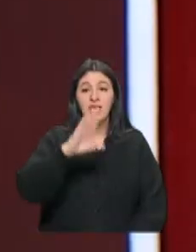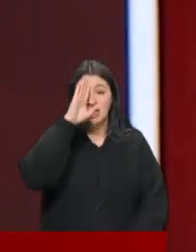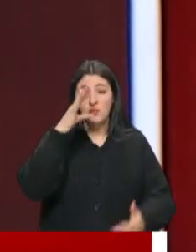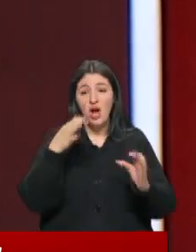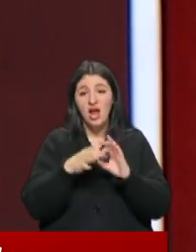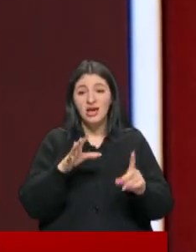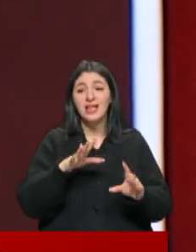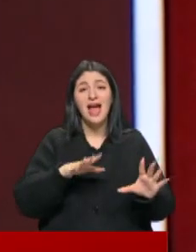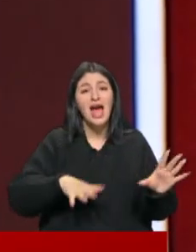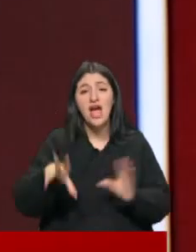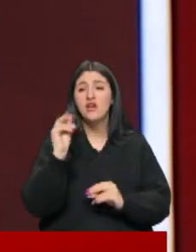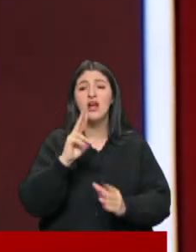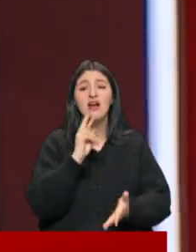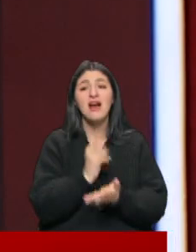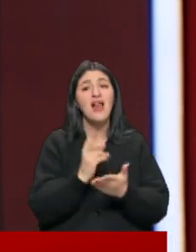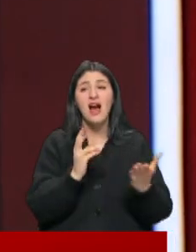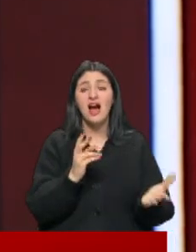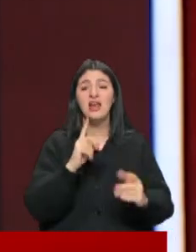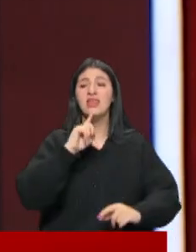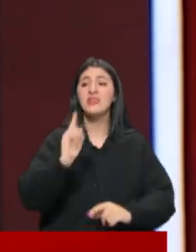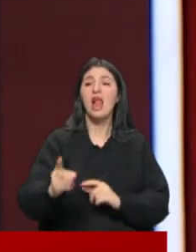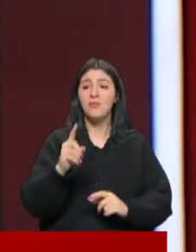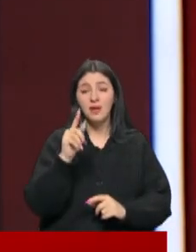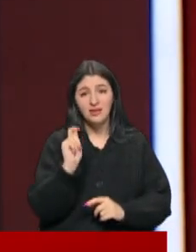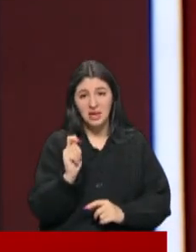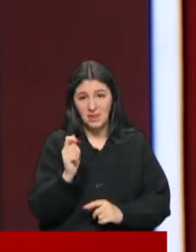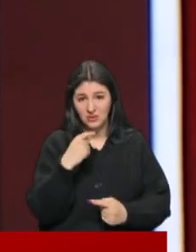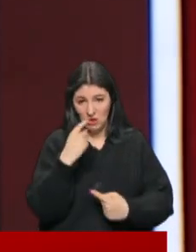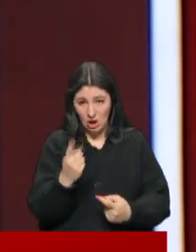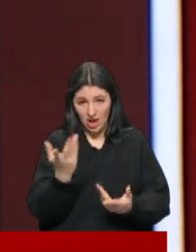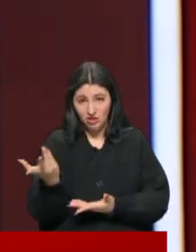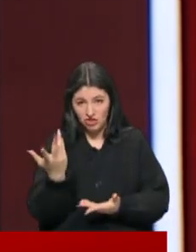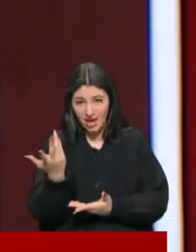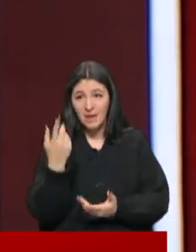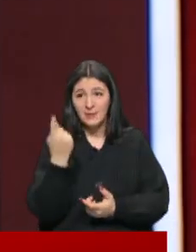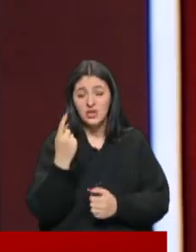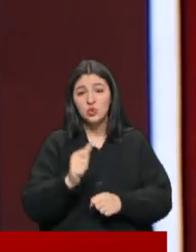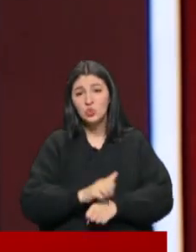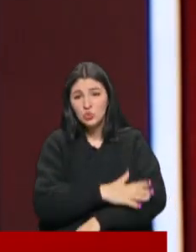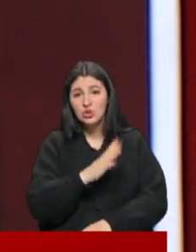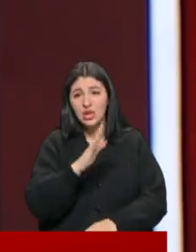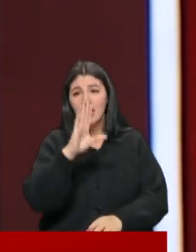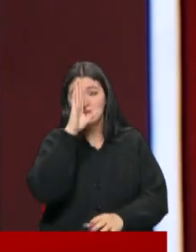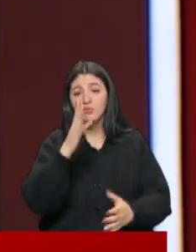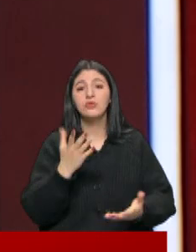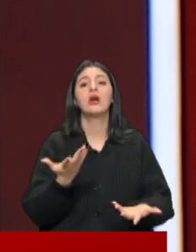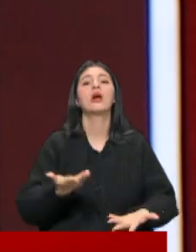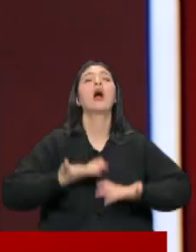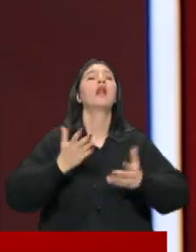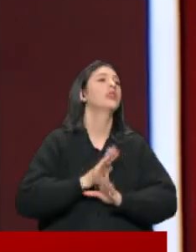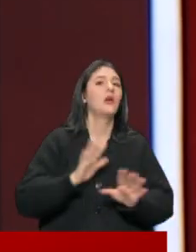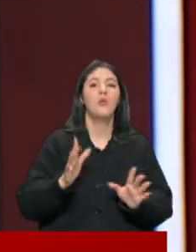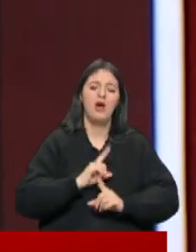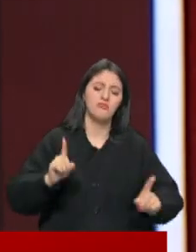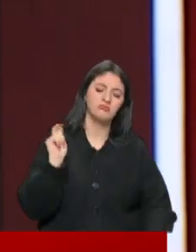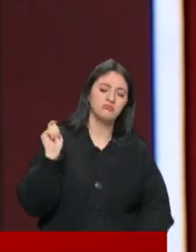İstanbul'la ilgili her türlü kararı talimat şeklinde söyleyecek bir duyguyu İstanbul kaldıramaz, bunu